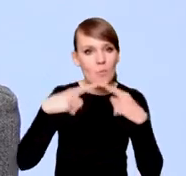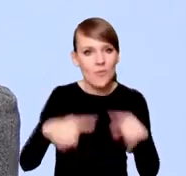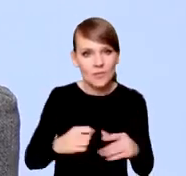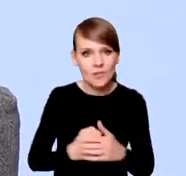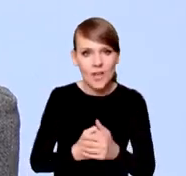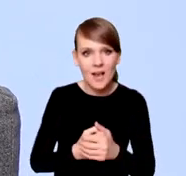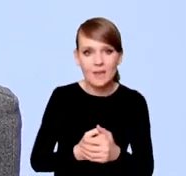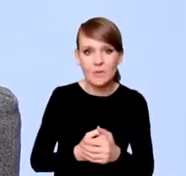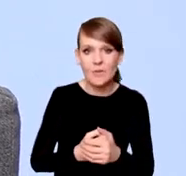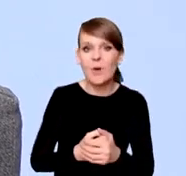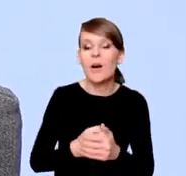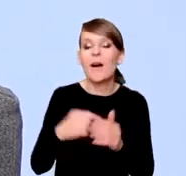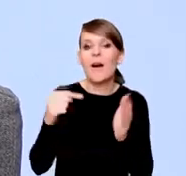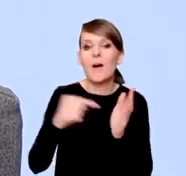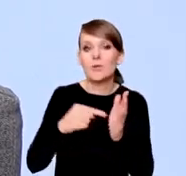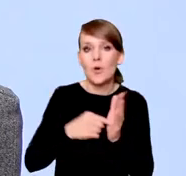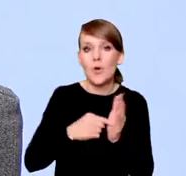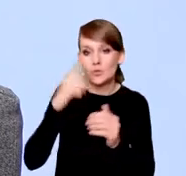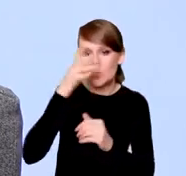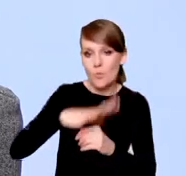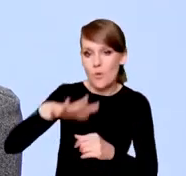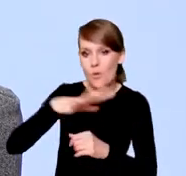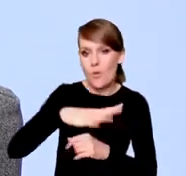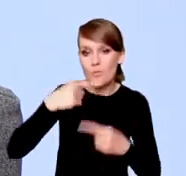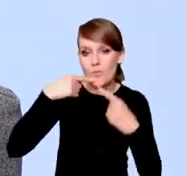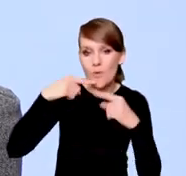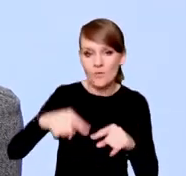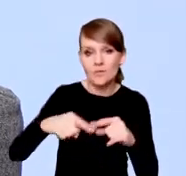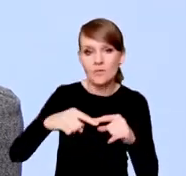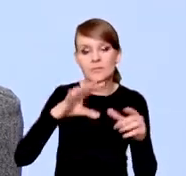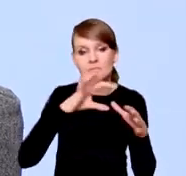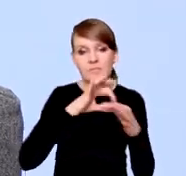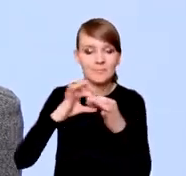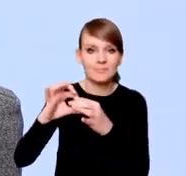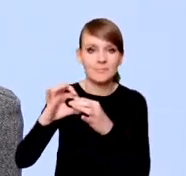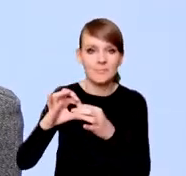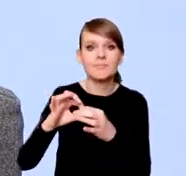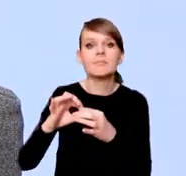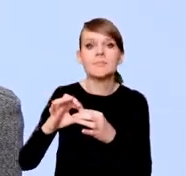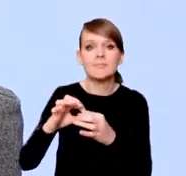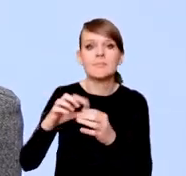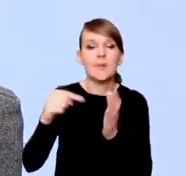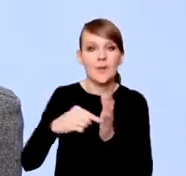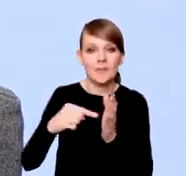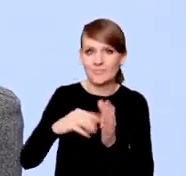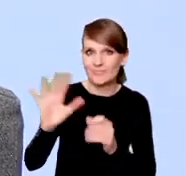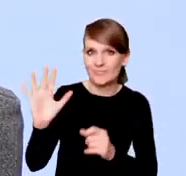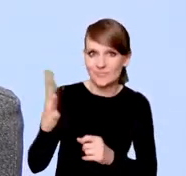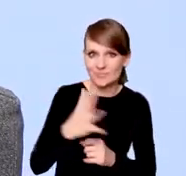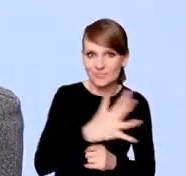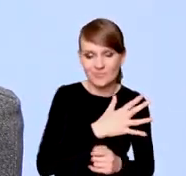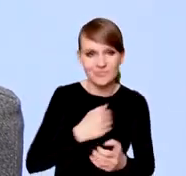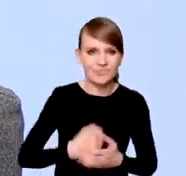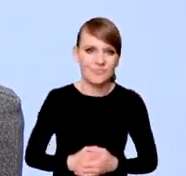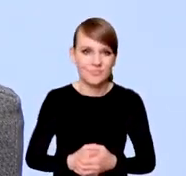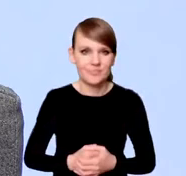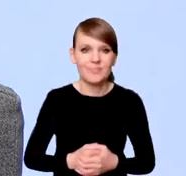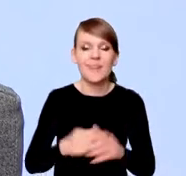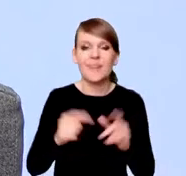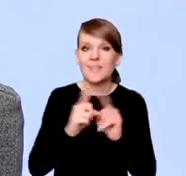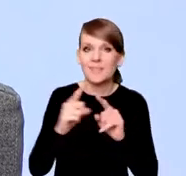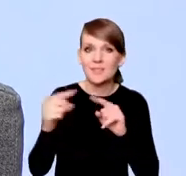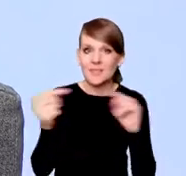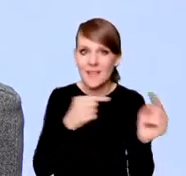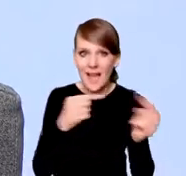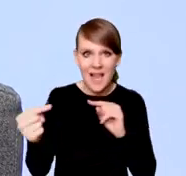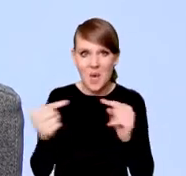społeczną odpowiedzialnością jest związana ta różnorodność i dialog. I